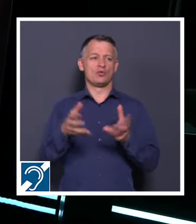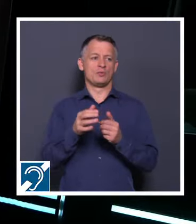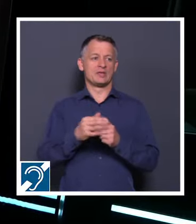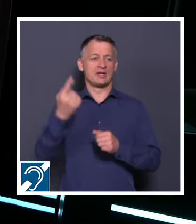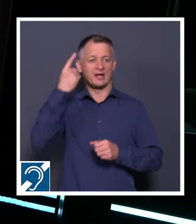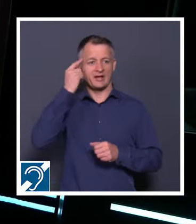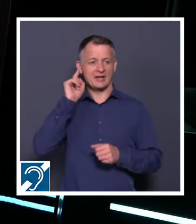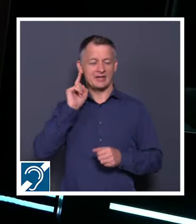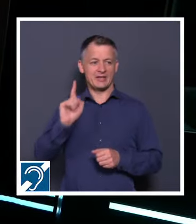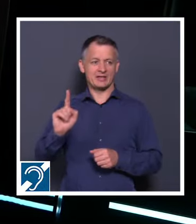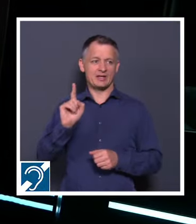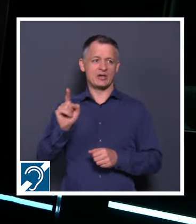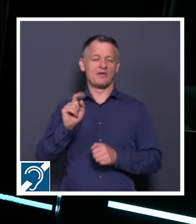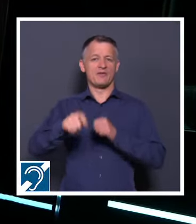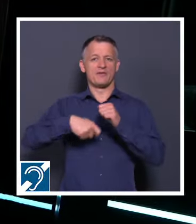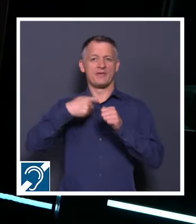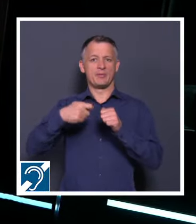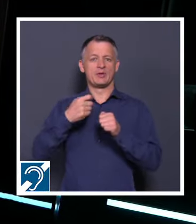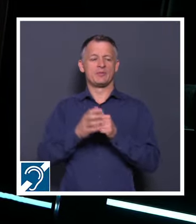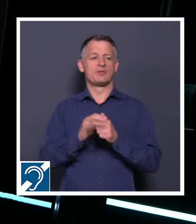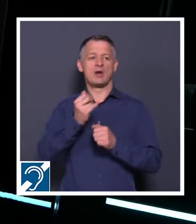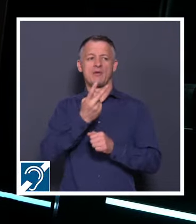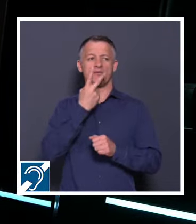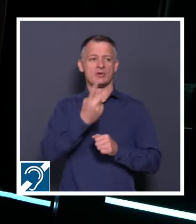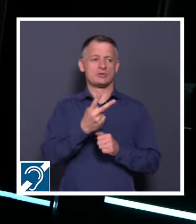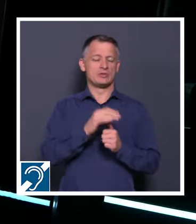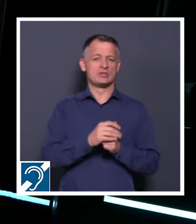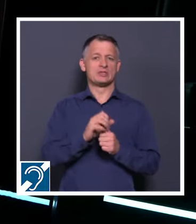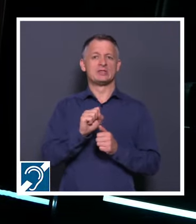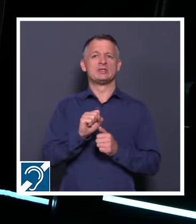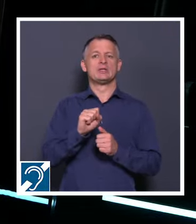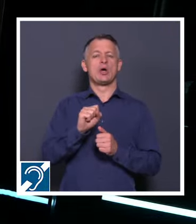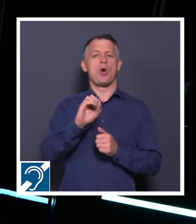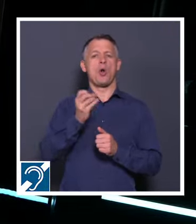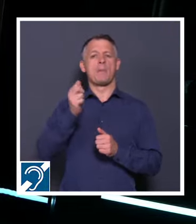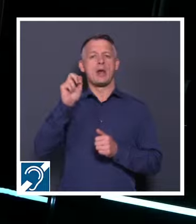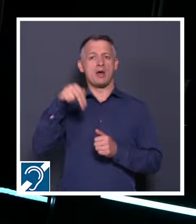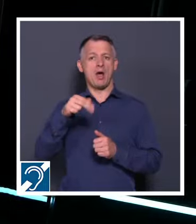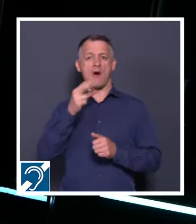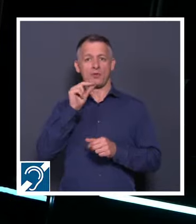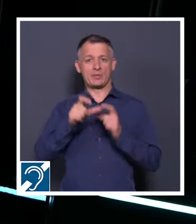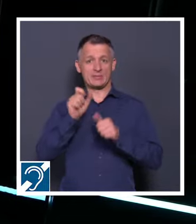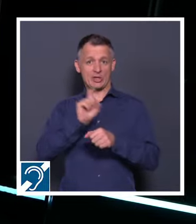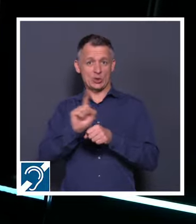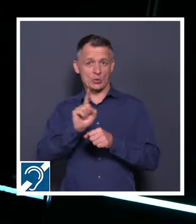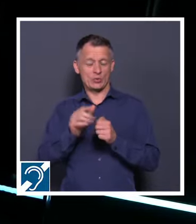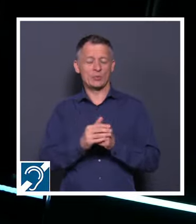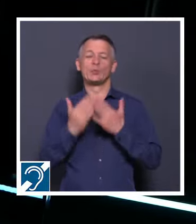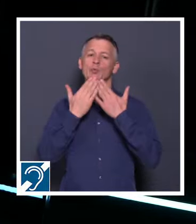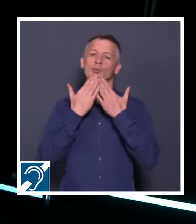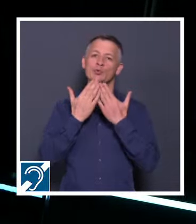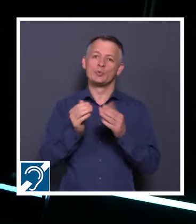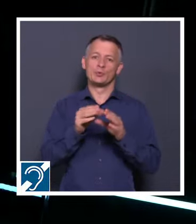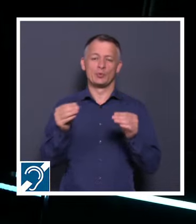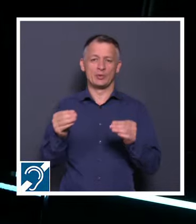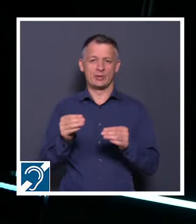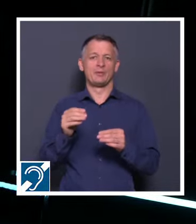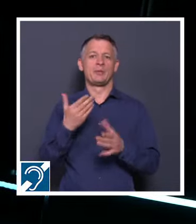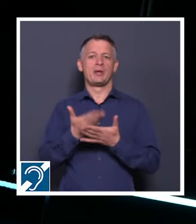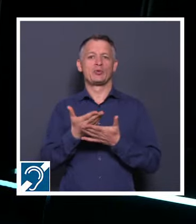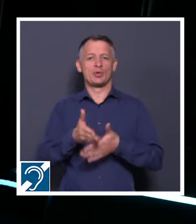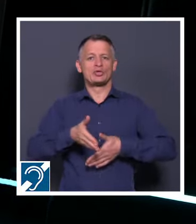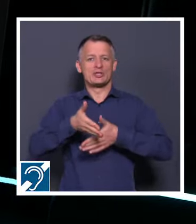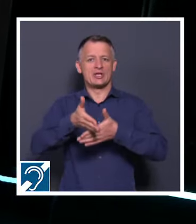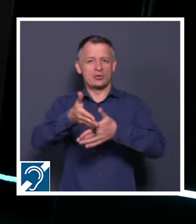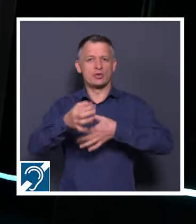Pare că toată lumea s-a gândit la acel film, inclusiv am văzut că Sam Altman a vorbit despre asta. Îți mulțumesc foarte mult, Marian, pentru această